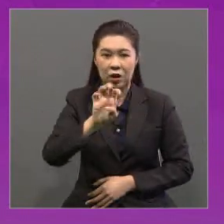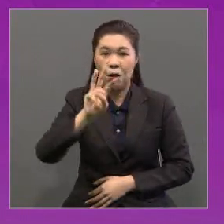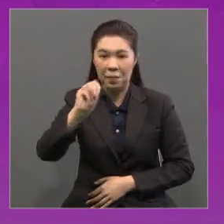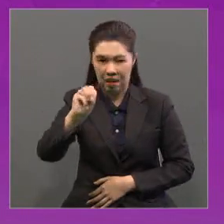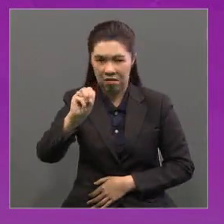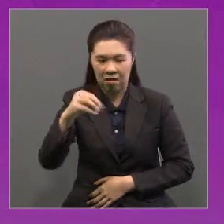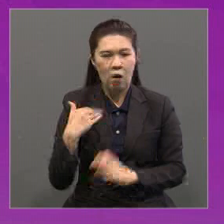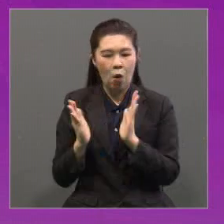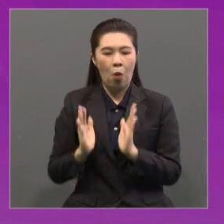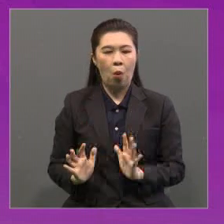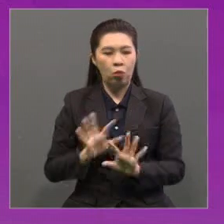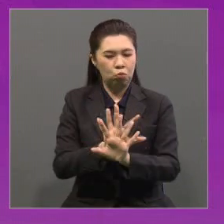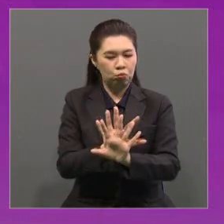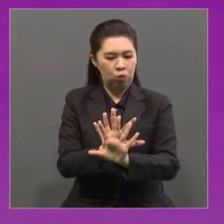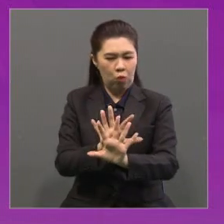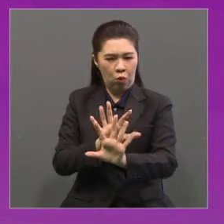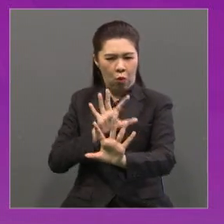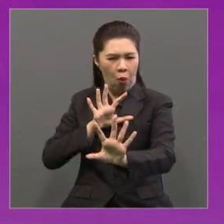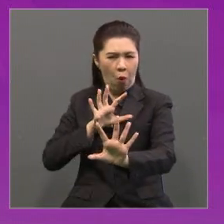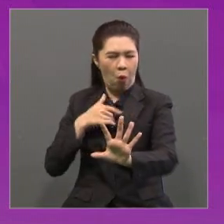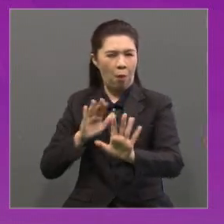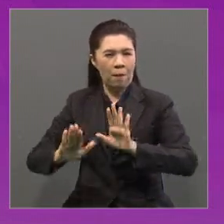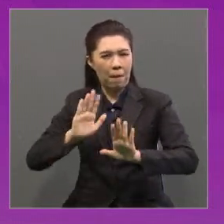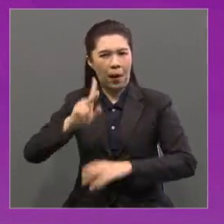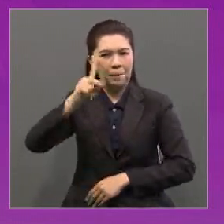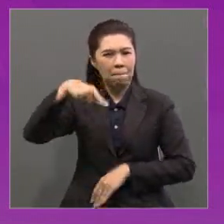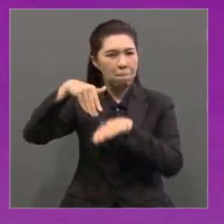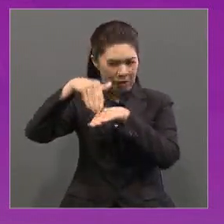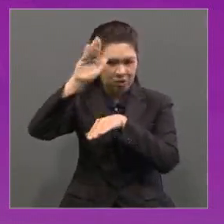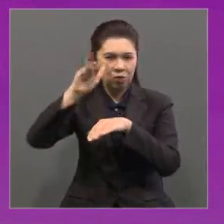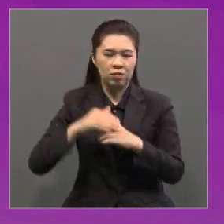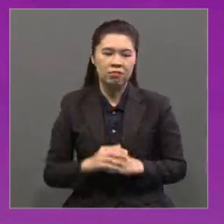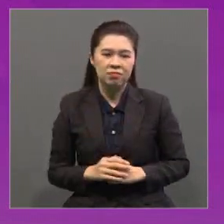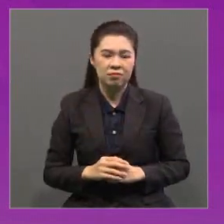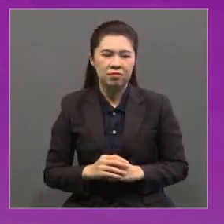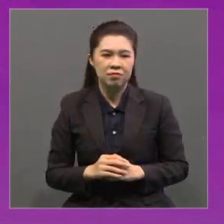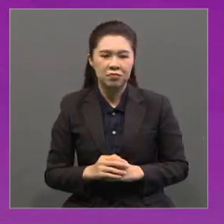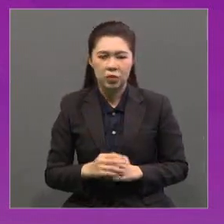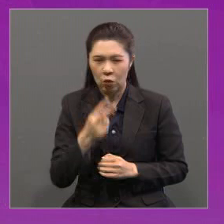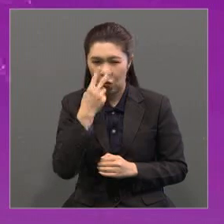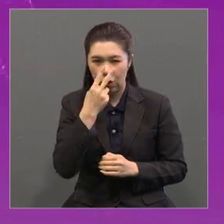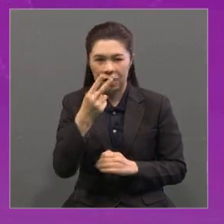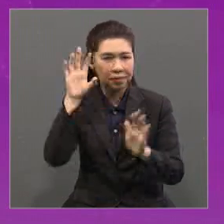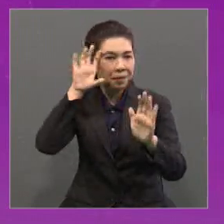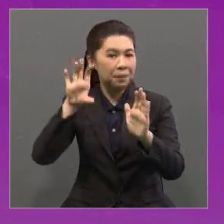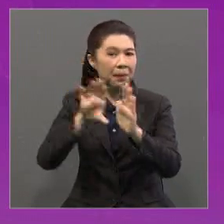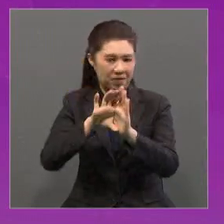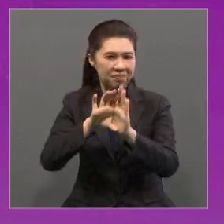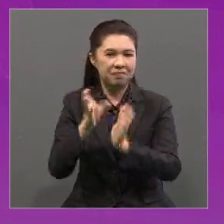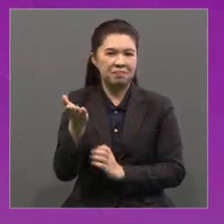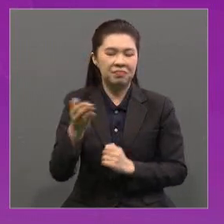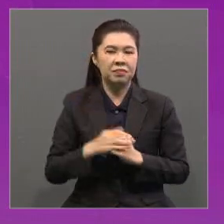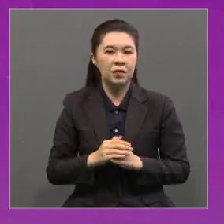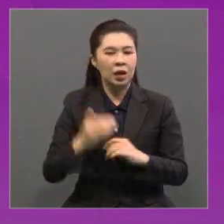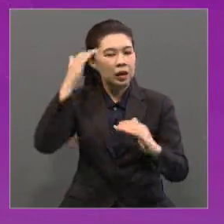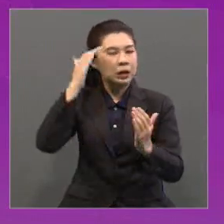ประมาณการเนี่ยหลายพันนะนะฮะคือพอเห็นแบบภาพบรรยากาศอย่างนี้เมื่อคืนเขาบอกตำรวจ